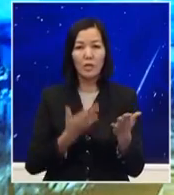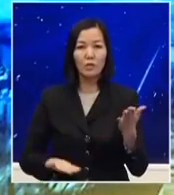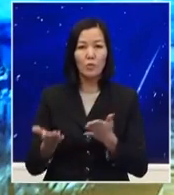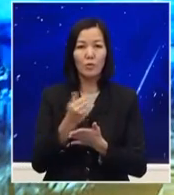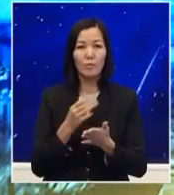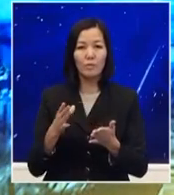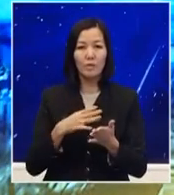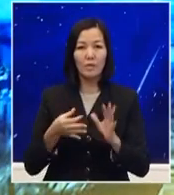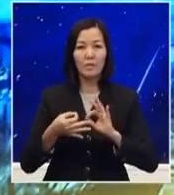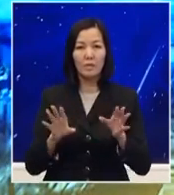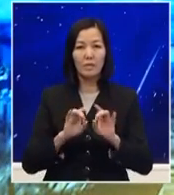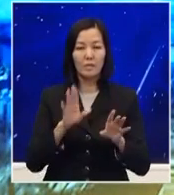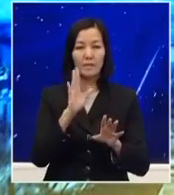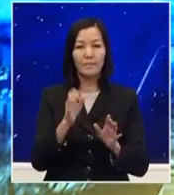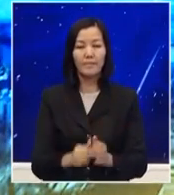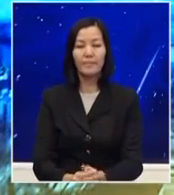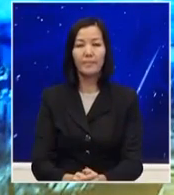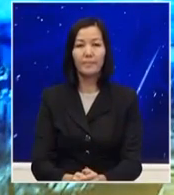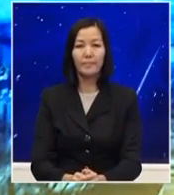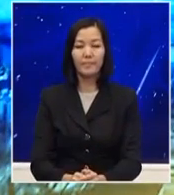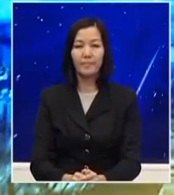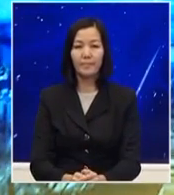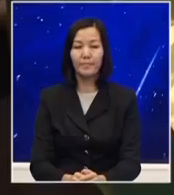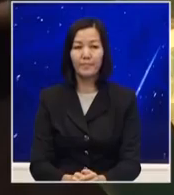туралы арна тілшісі Медет Жұмабай тарқатады.